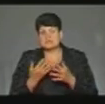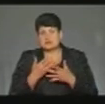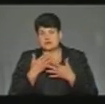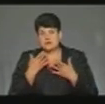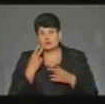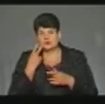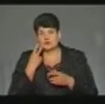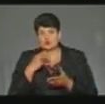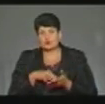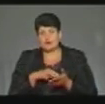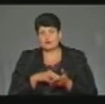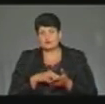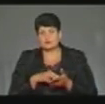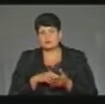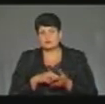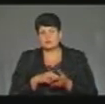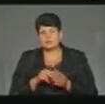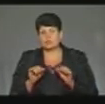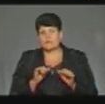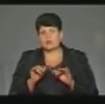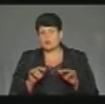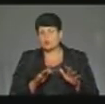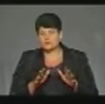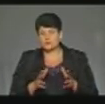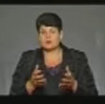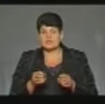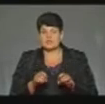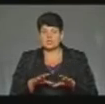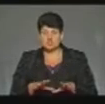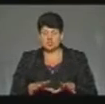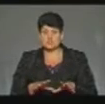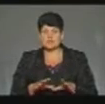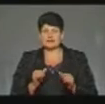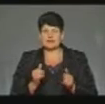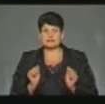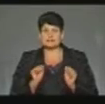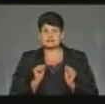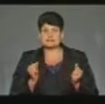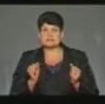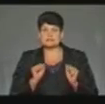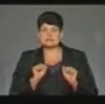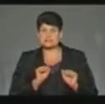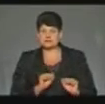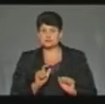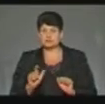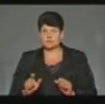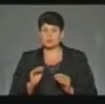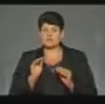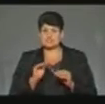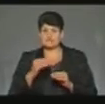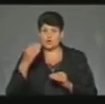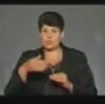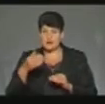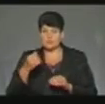і регулювали рух. Тому було прийнято рішення задля безпеки громадян насамперед поставити обмежуючі, зробити